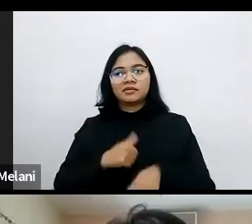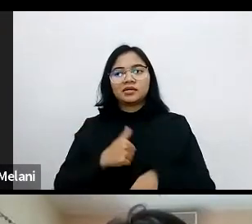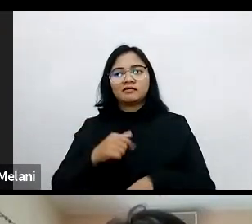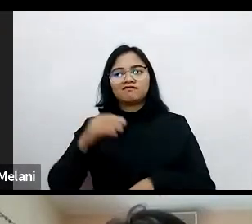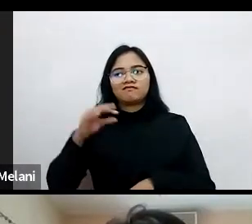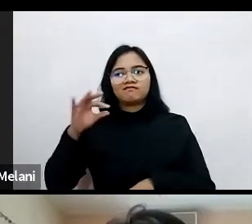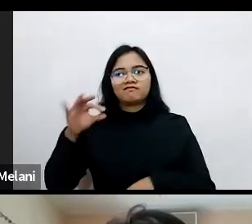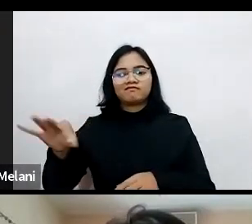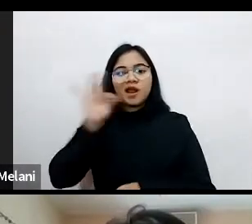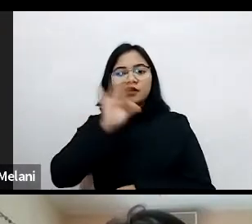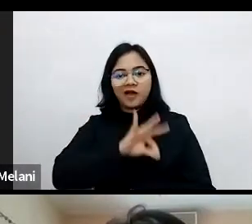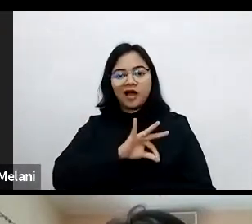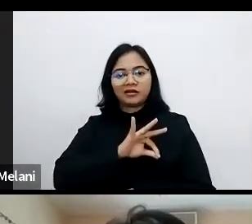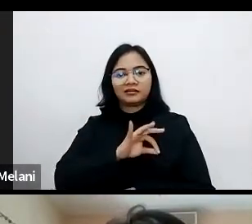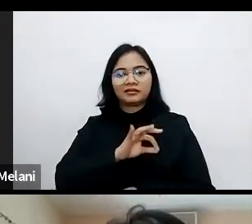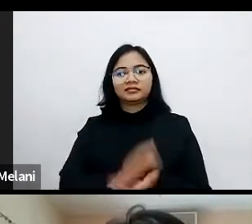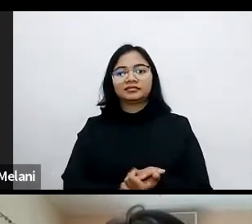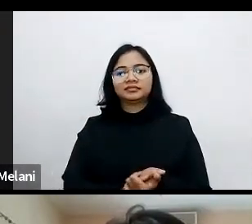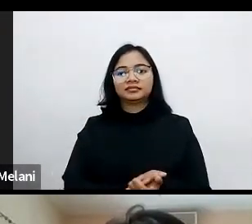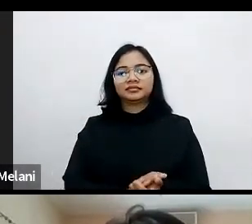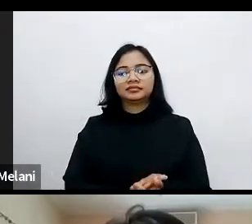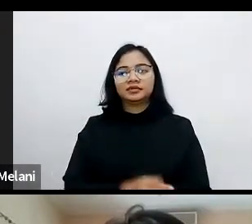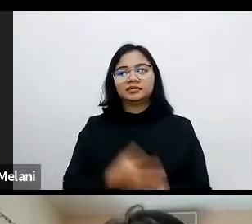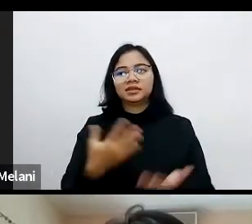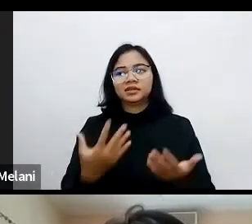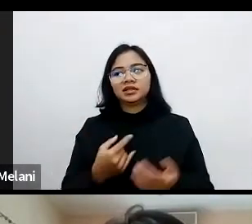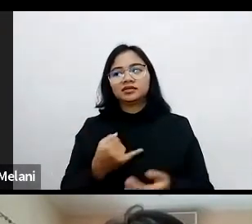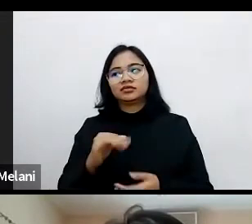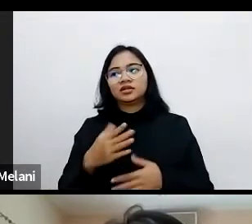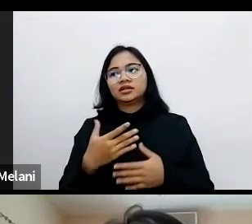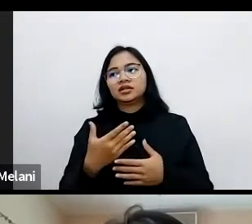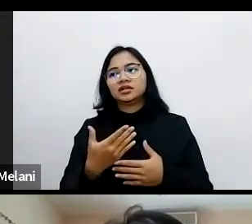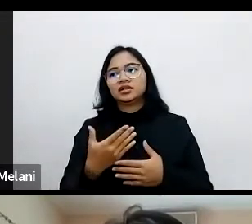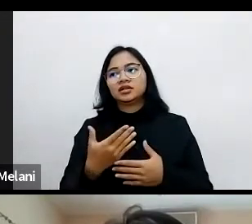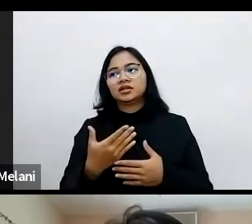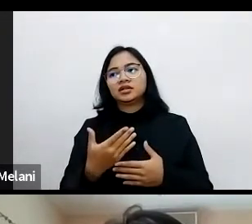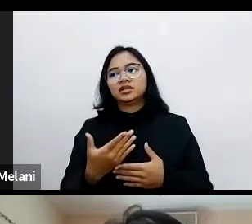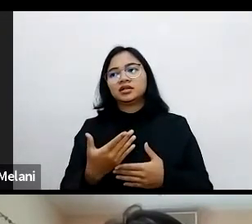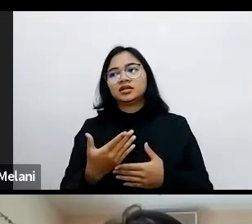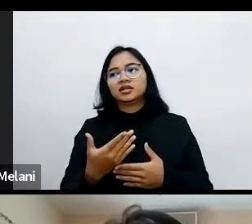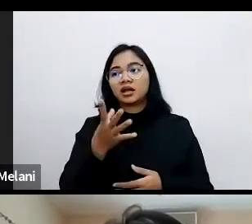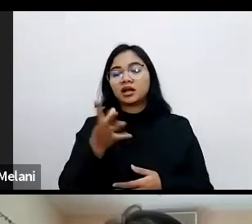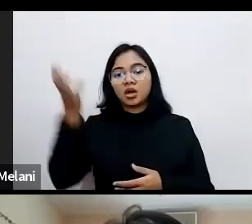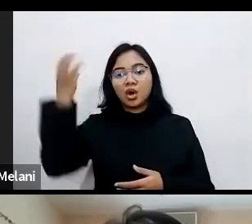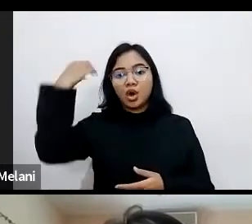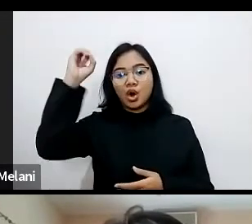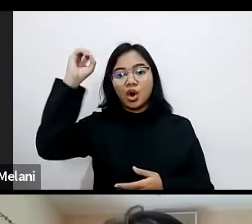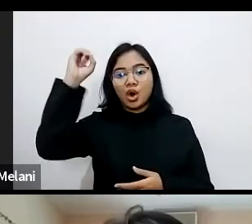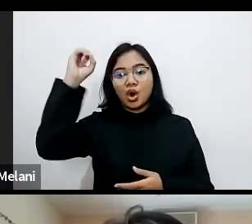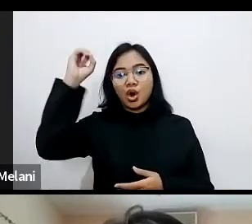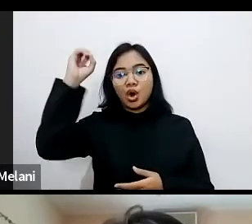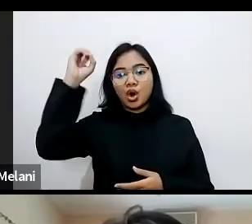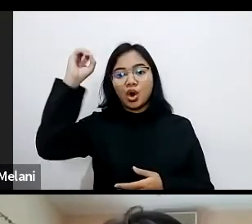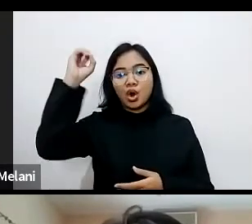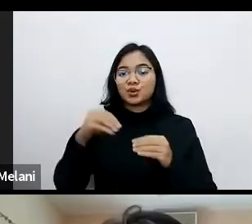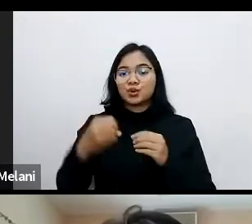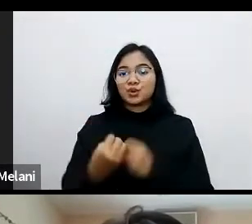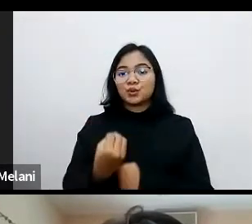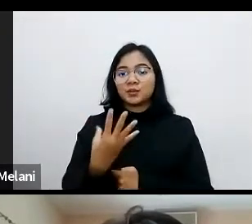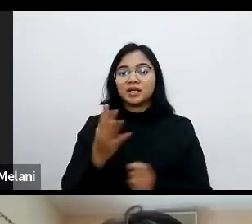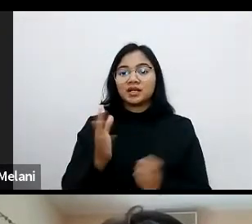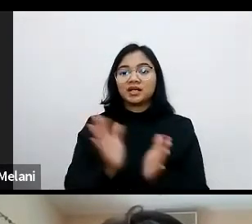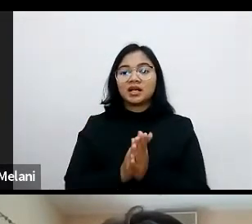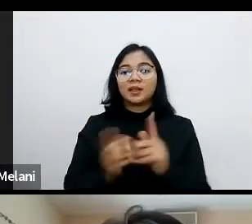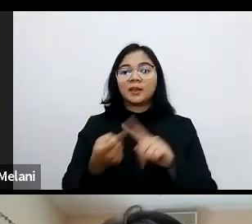memfollow up ya apa tadi yang sudah dikatakan oleh narasumber dan juga Mbak Mira dan teman-teman lainnya di